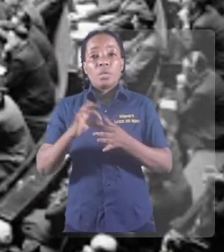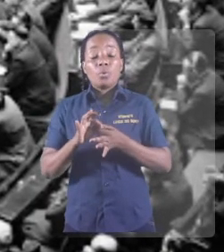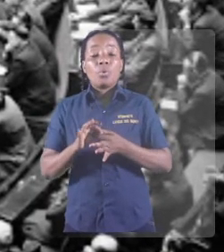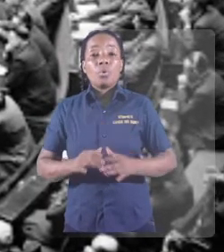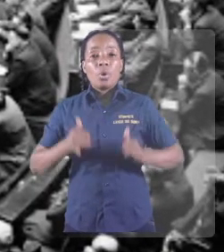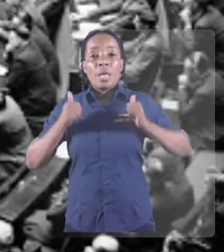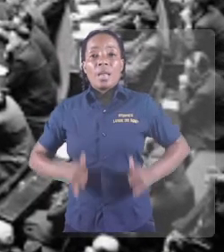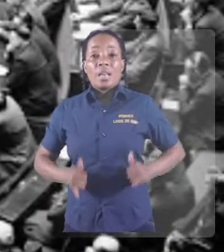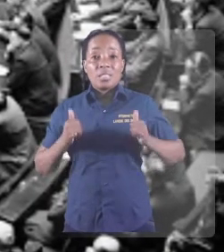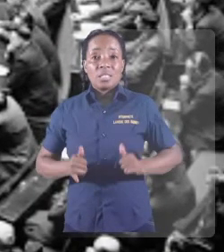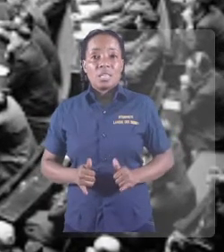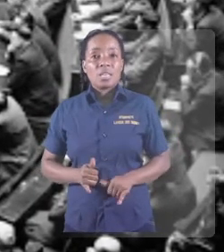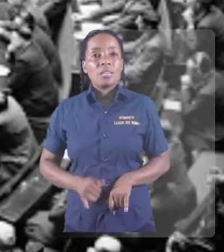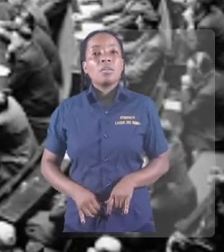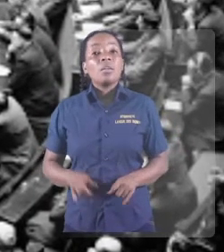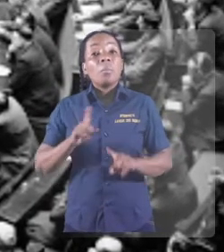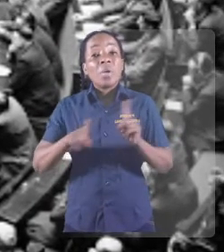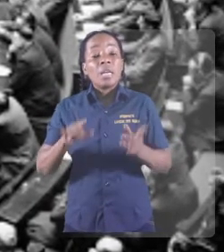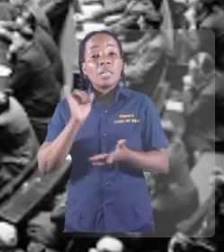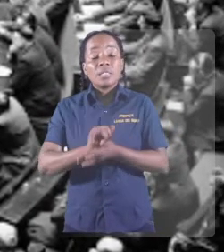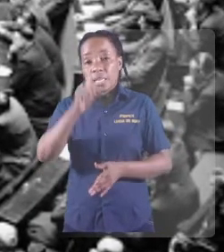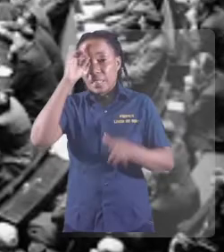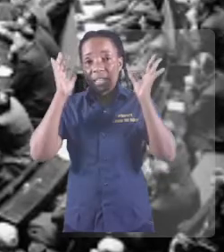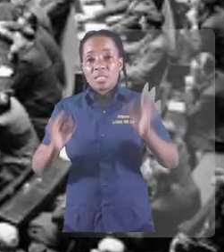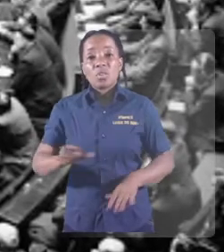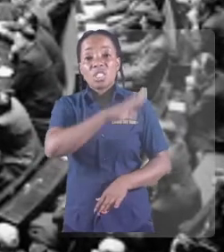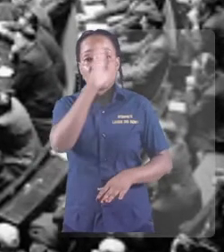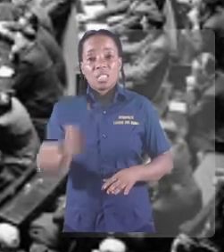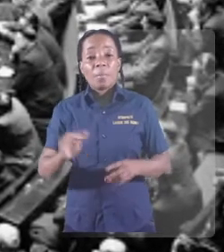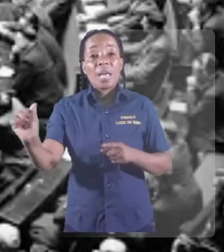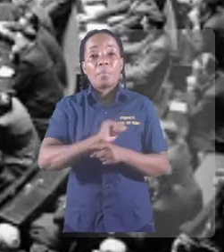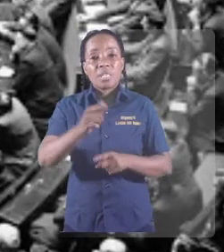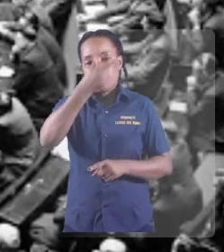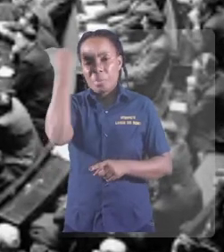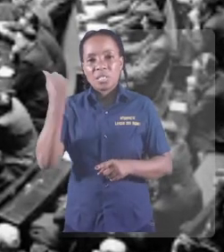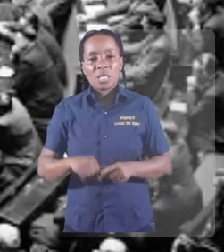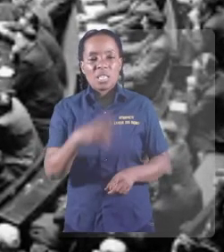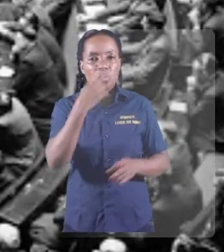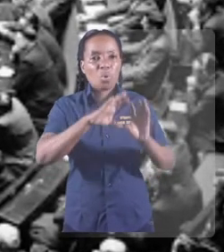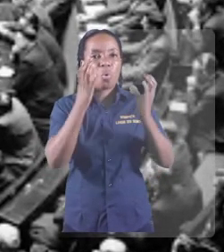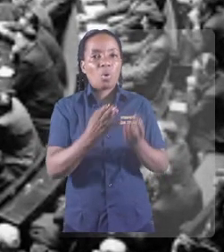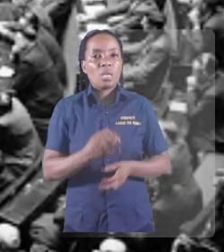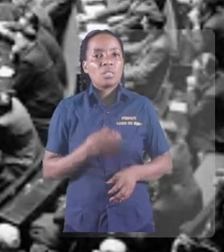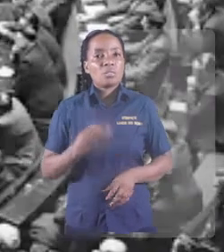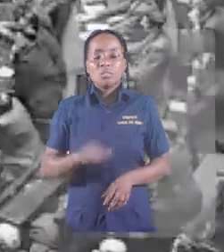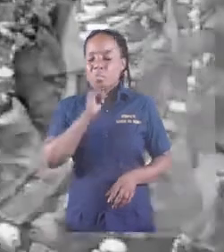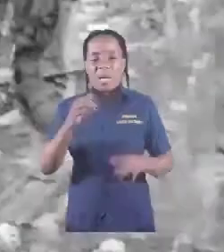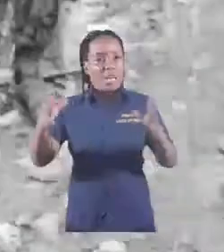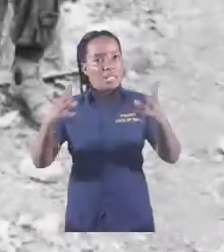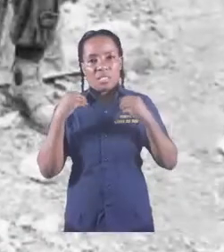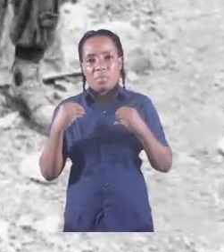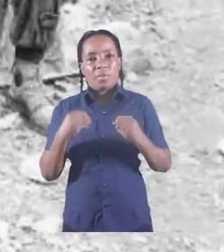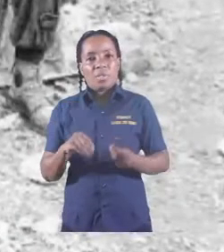sera jamais appliqué car mal accueilli aussi bien par les musulmans que par les Français d'Algérie.